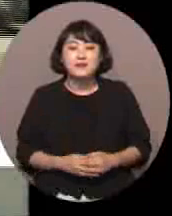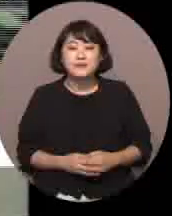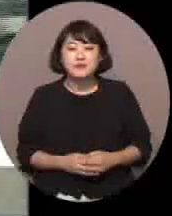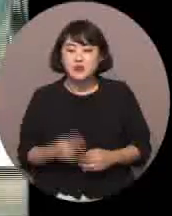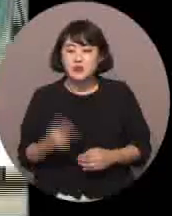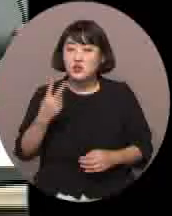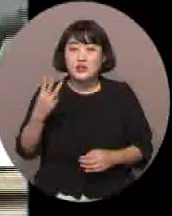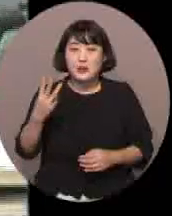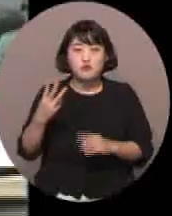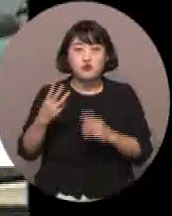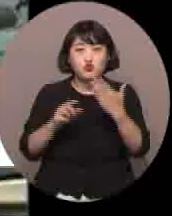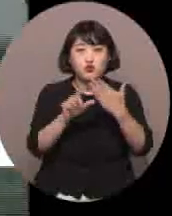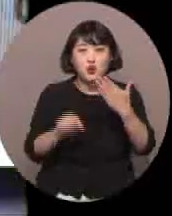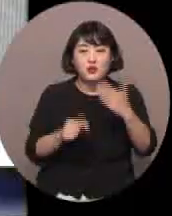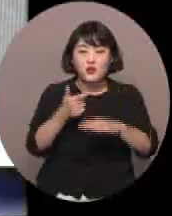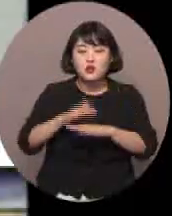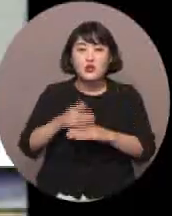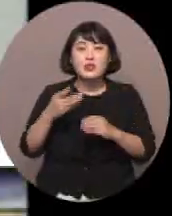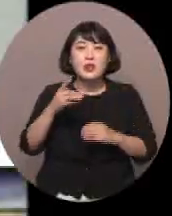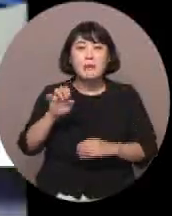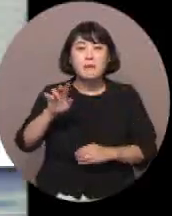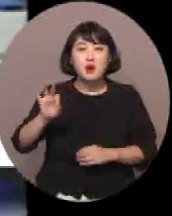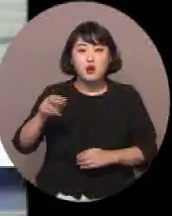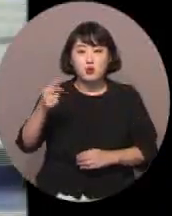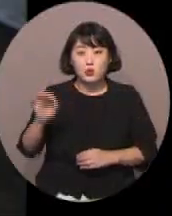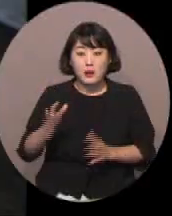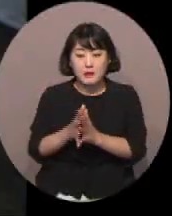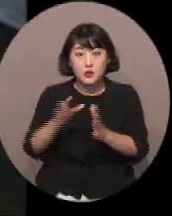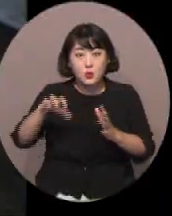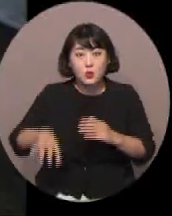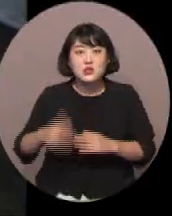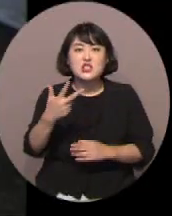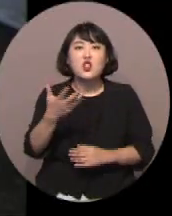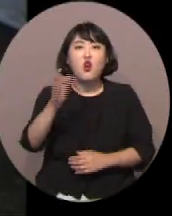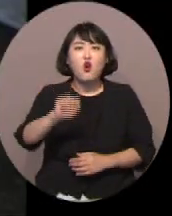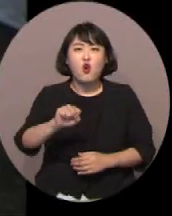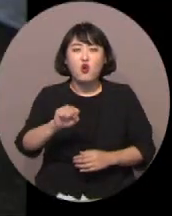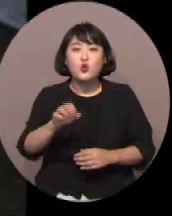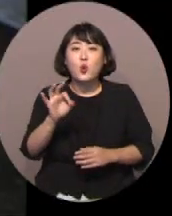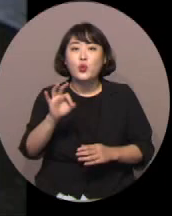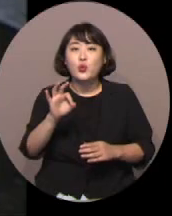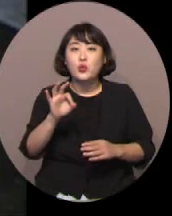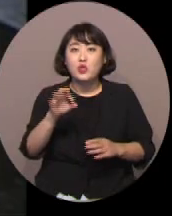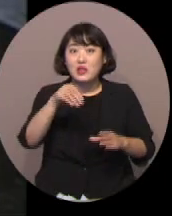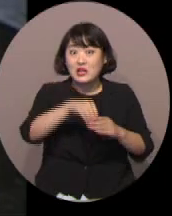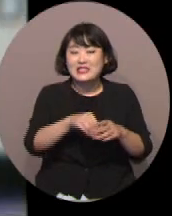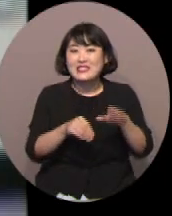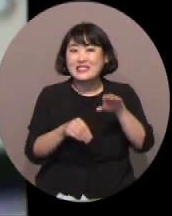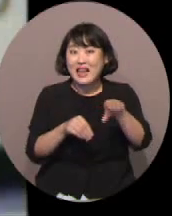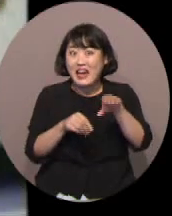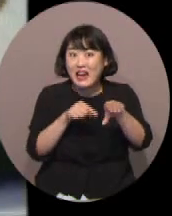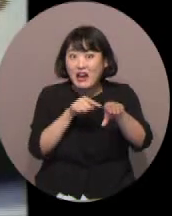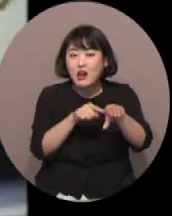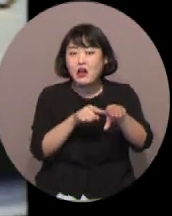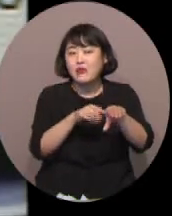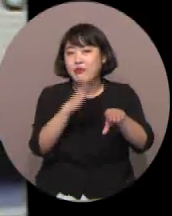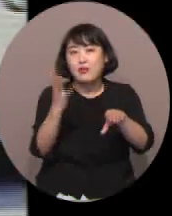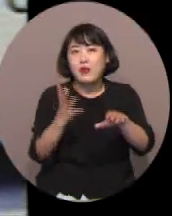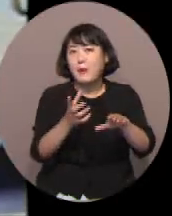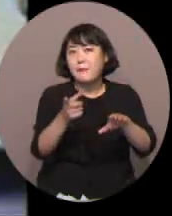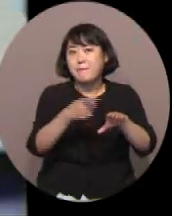지난 2003년 9월 대전 태평동 아파트 단지에서 7억여 원이 든 현금 수송차가 통째로